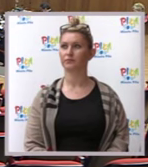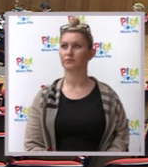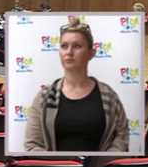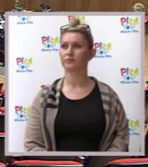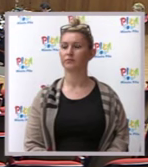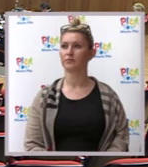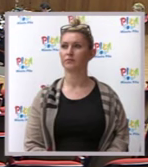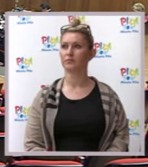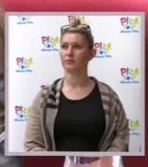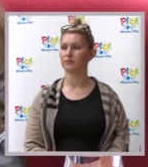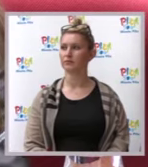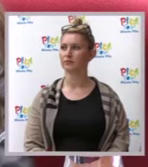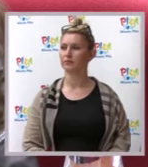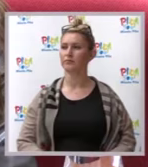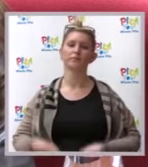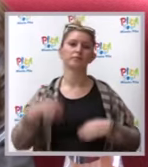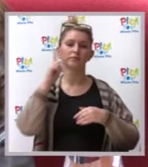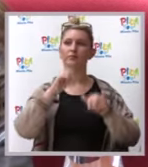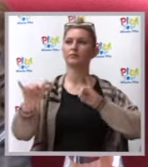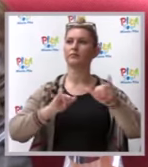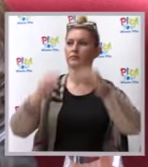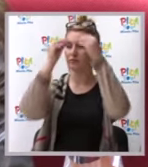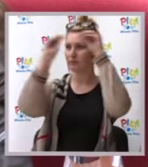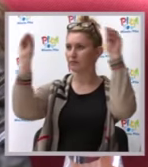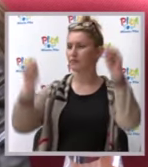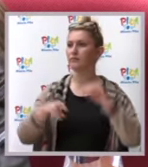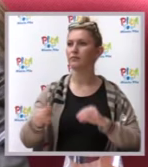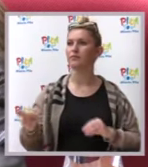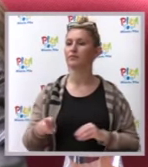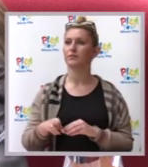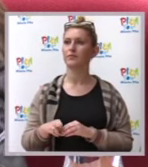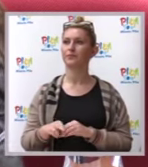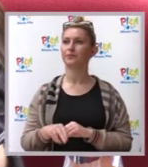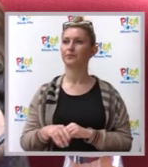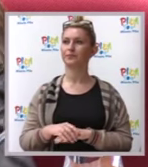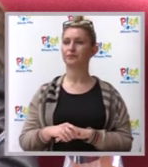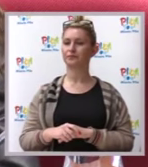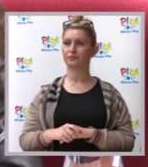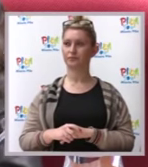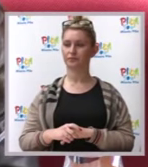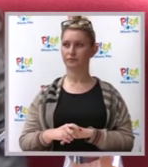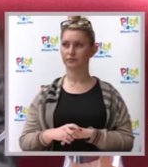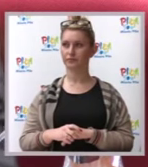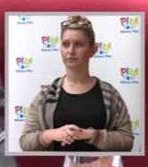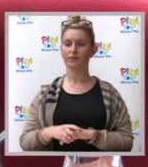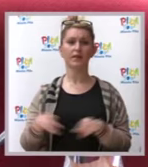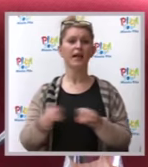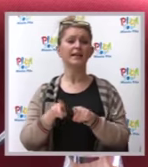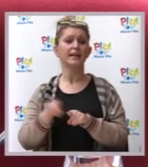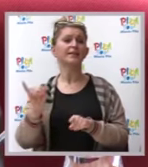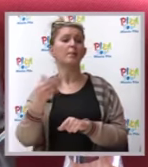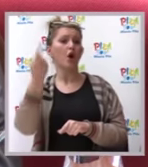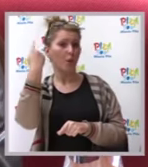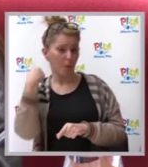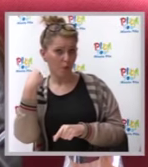Panie Przewodniczący, Wysoka Rado, również ten projekt uchwały był konsultowany na wszystkich komisjach. Dotyczy on określenia wysokości